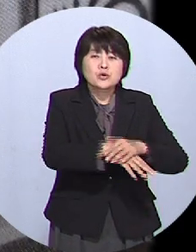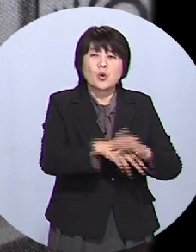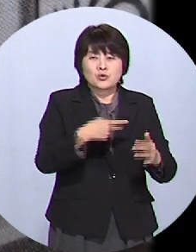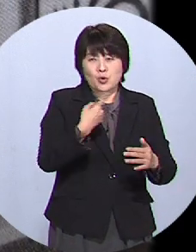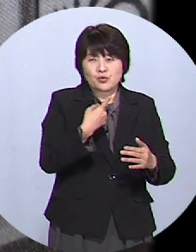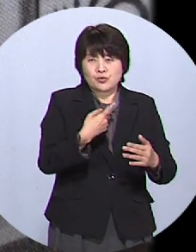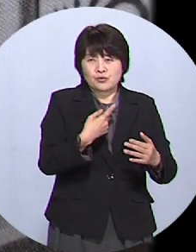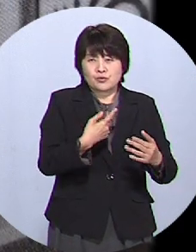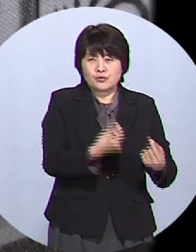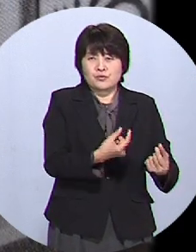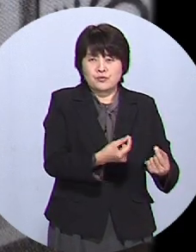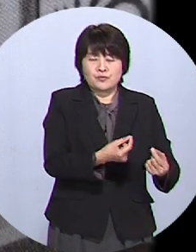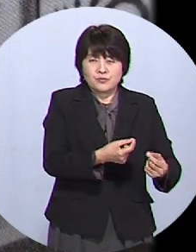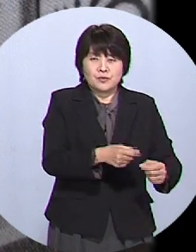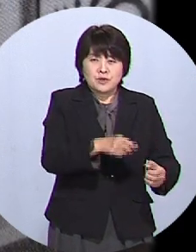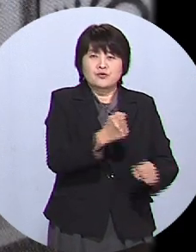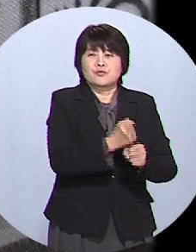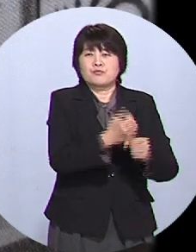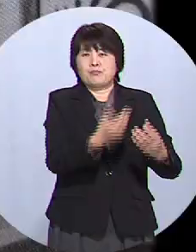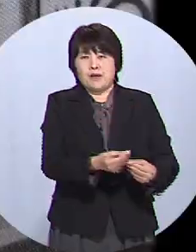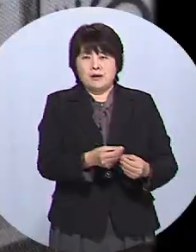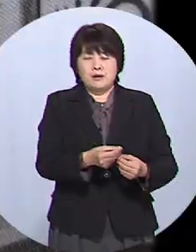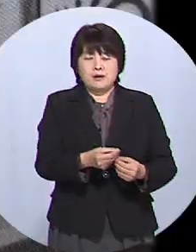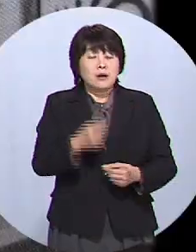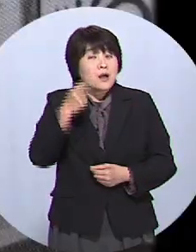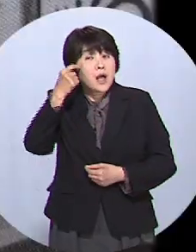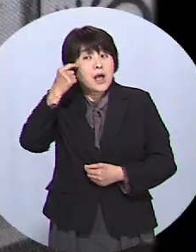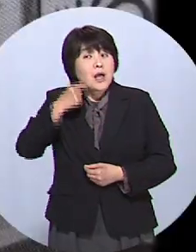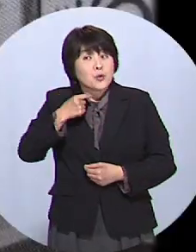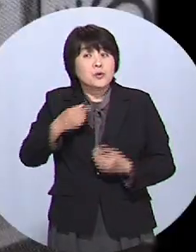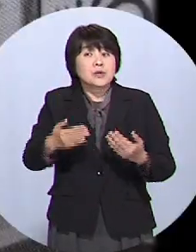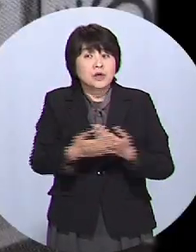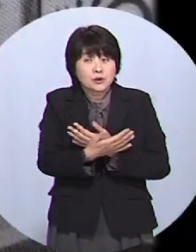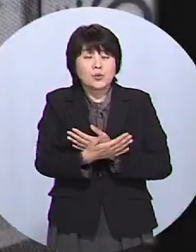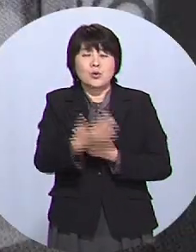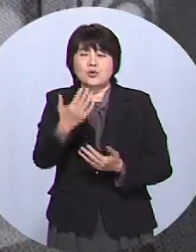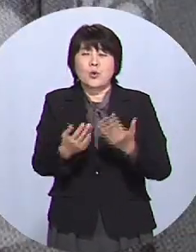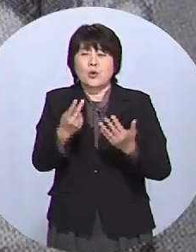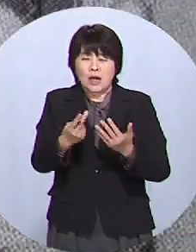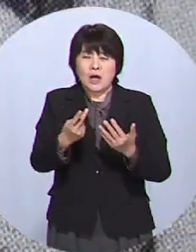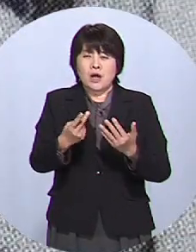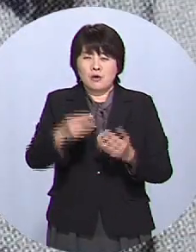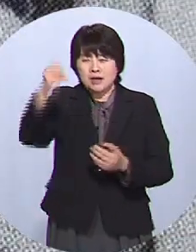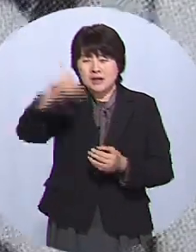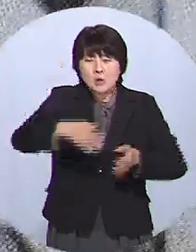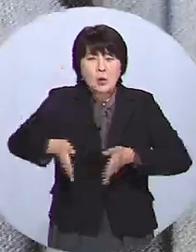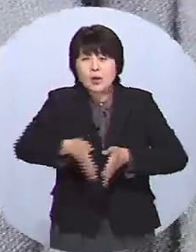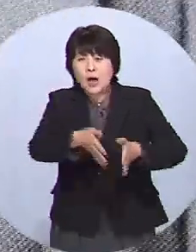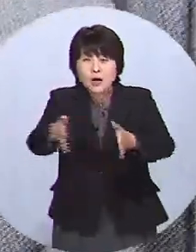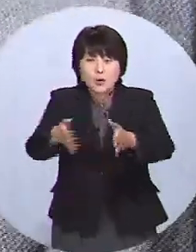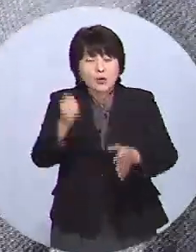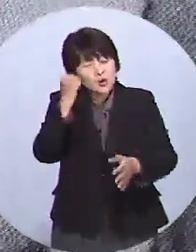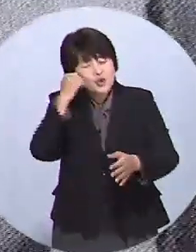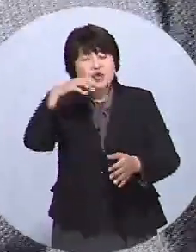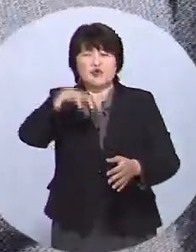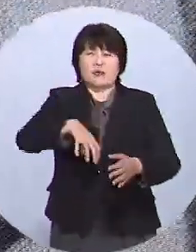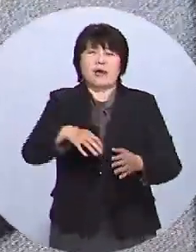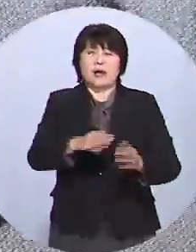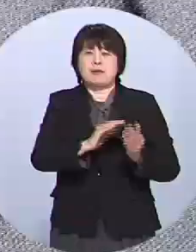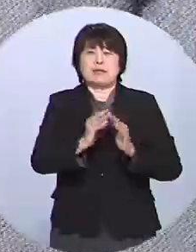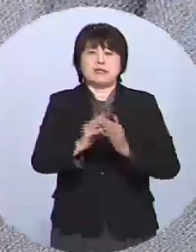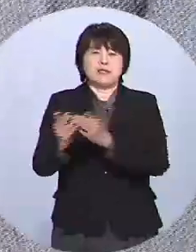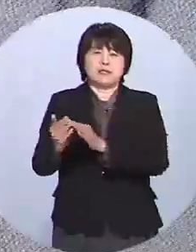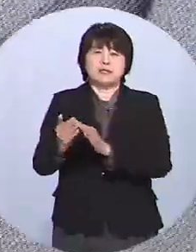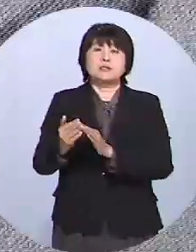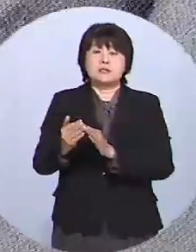ました。江戸時代になると草加宿は日光街道の宿場町として栄え、保存食